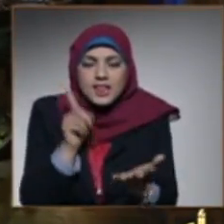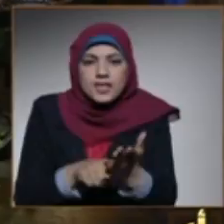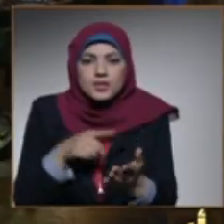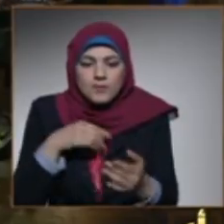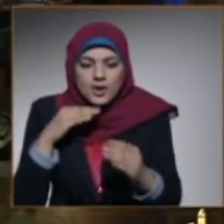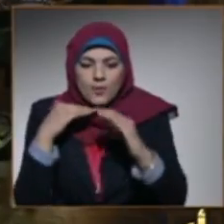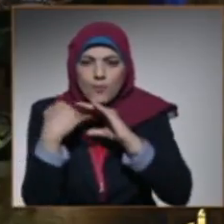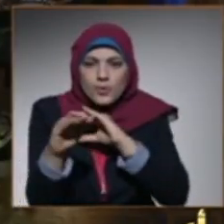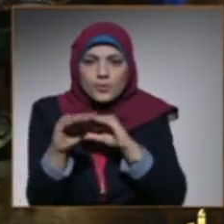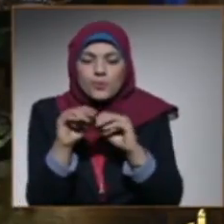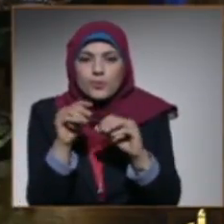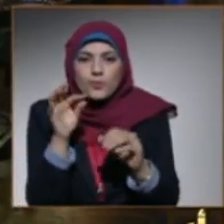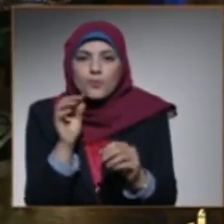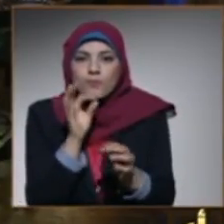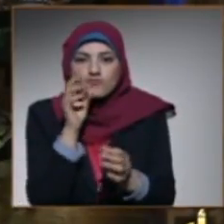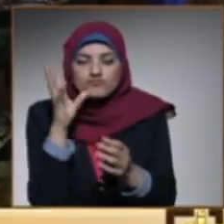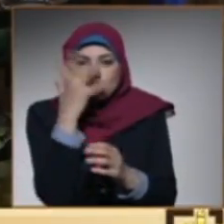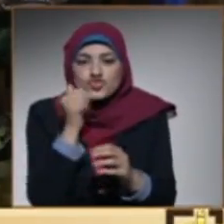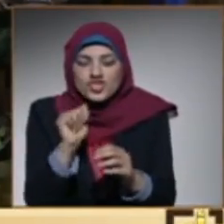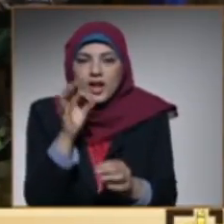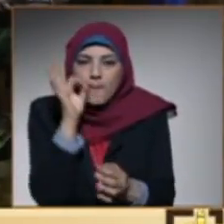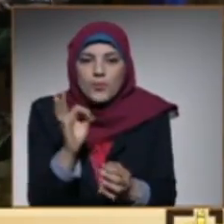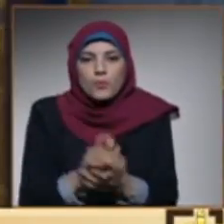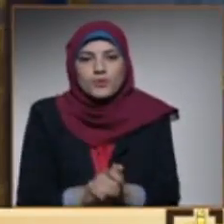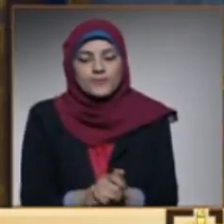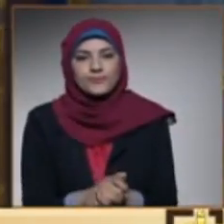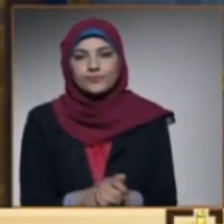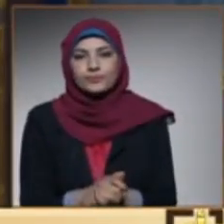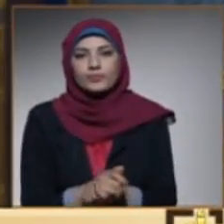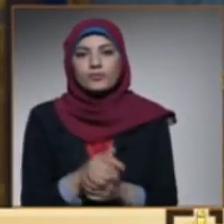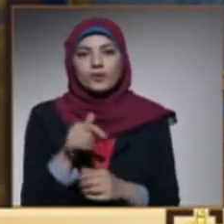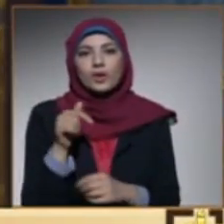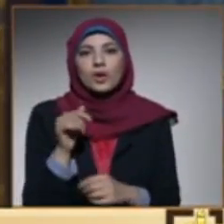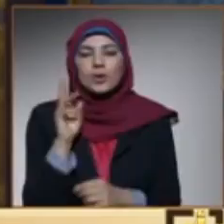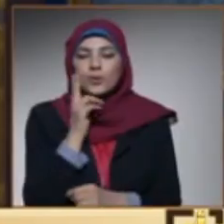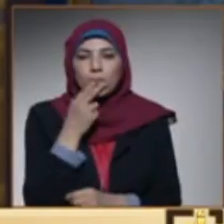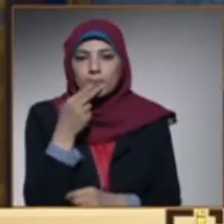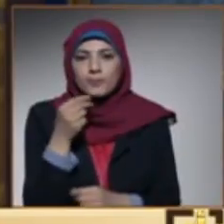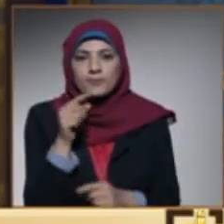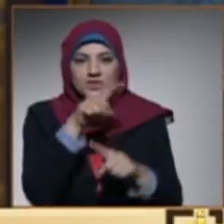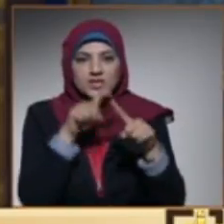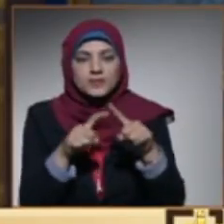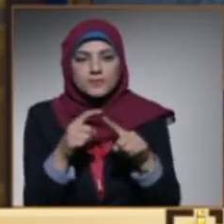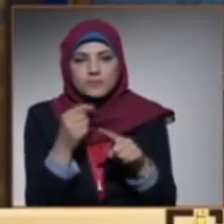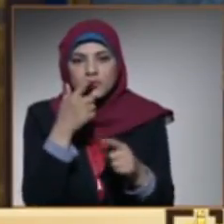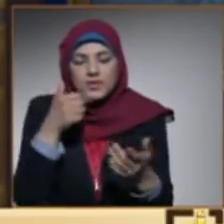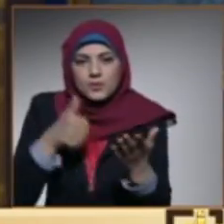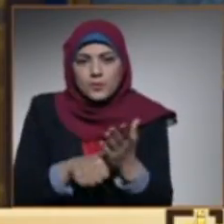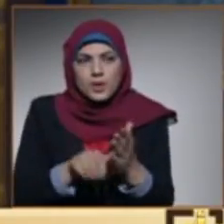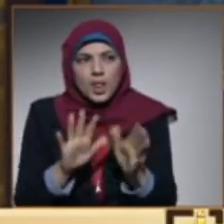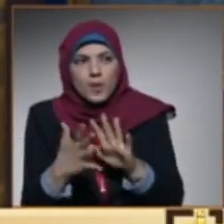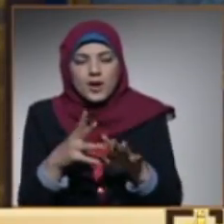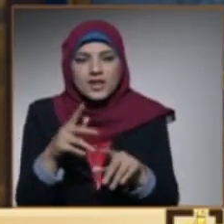الفئة بالشكل ده؟ هو أصلا الصم نسبة الأمية عندهم تقريبا